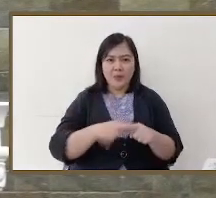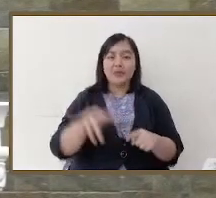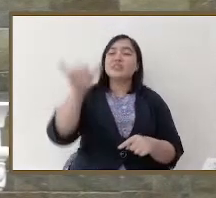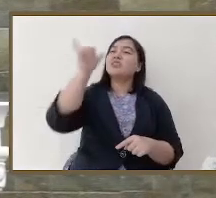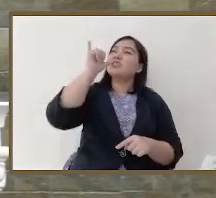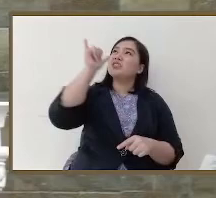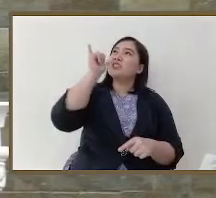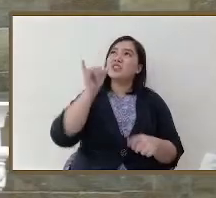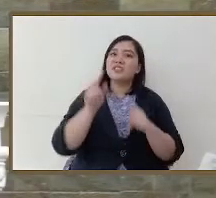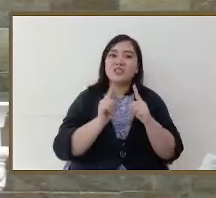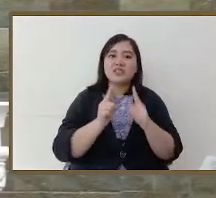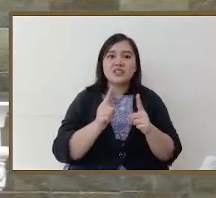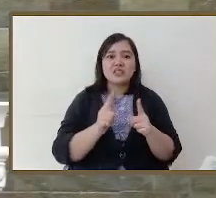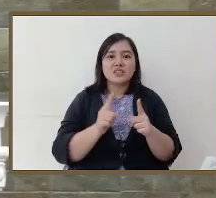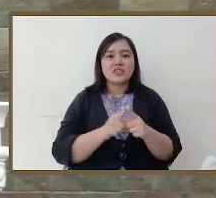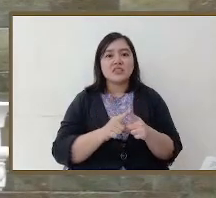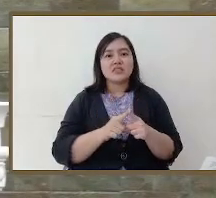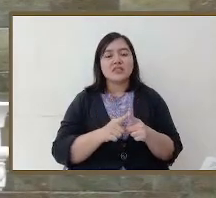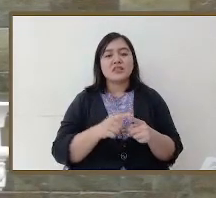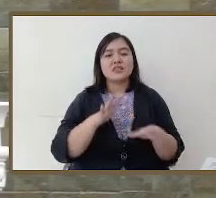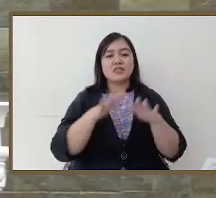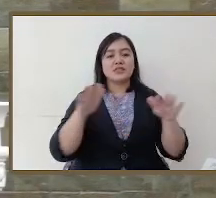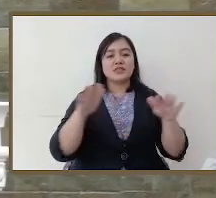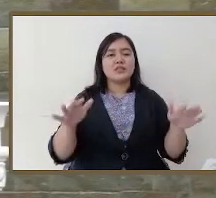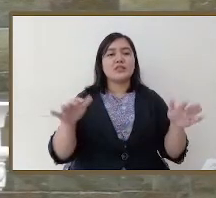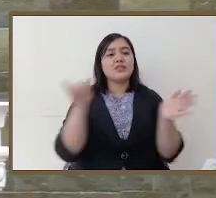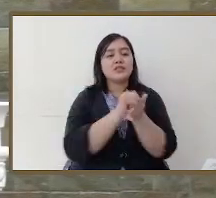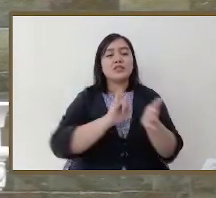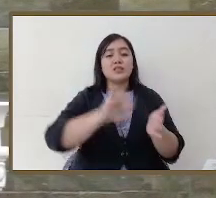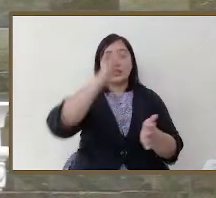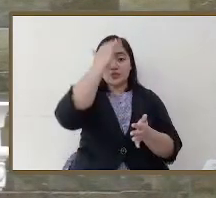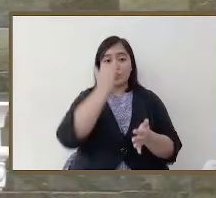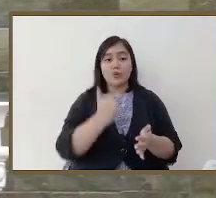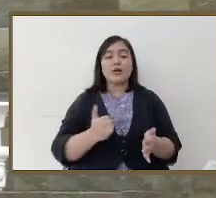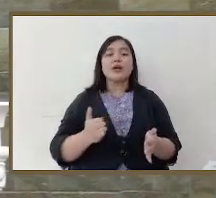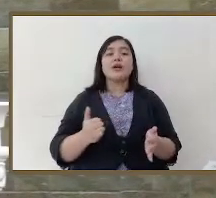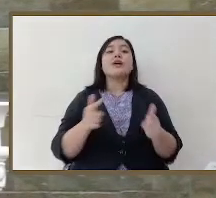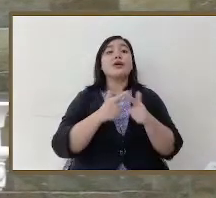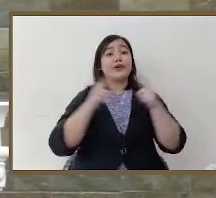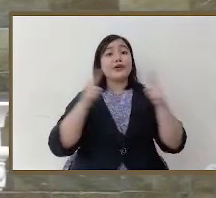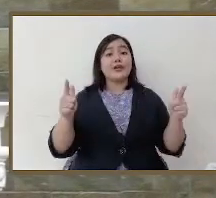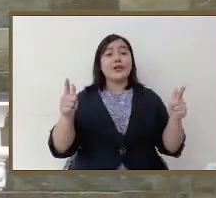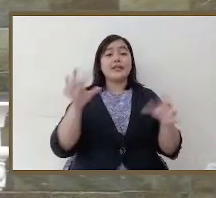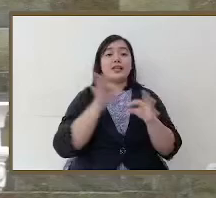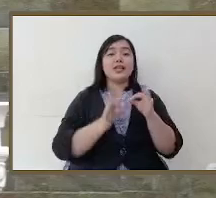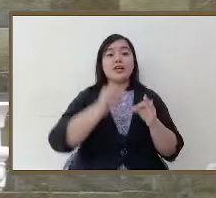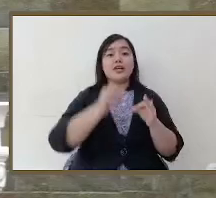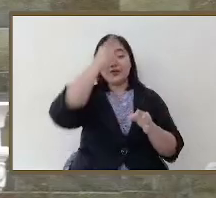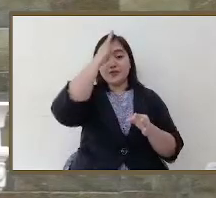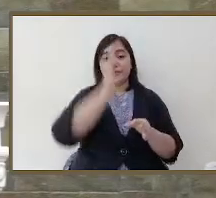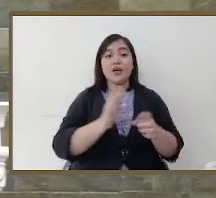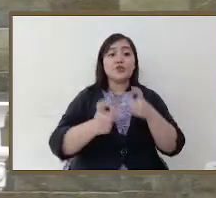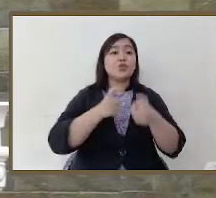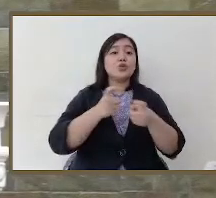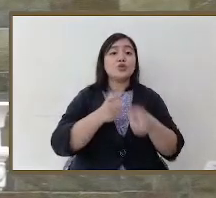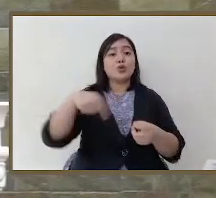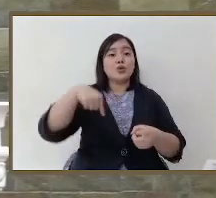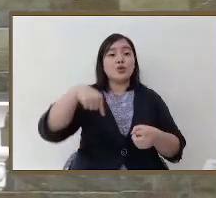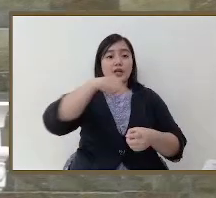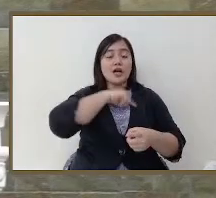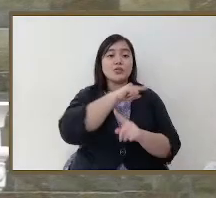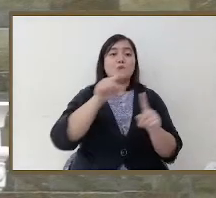Kaya napakaganda kung ang Diyos ang nagkukontrol sa atin habang kinakausap natin ang ating pamilya. Kausapin mo ang iyong asawa